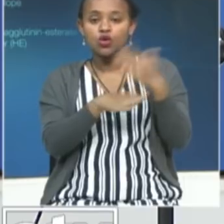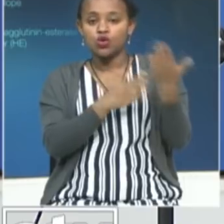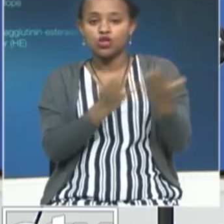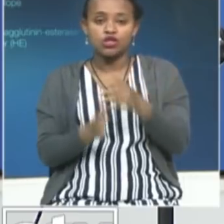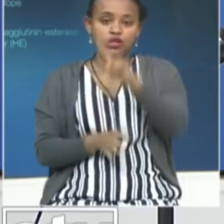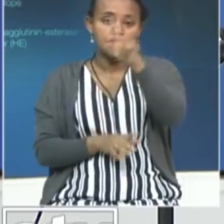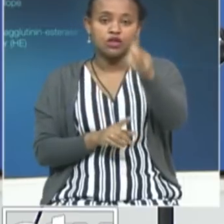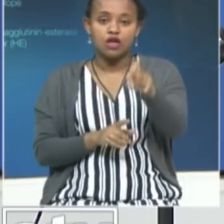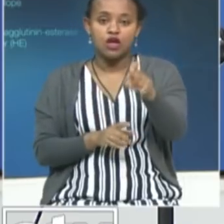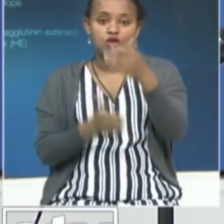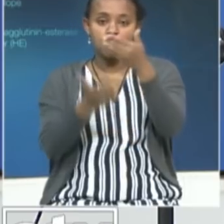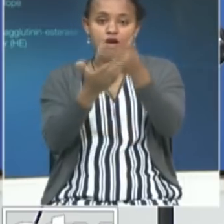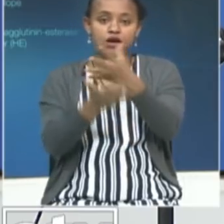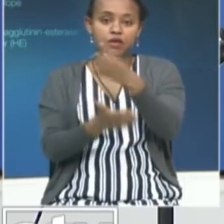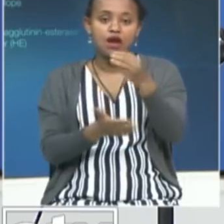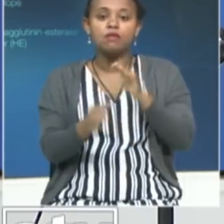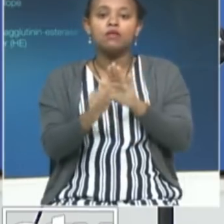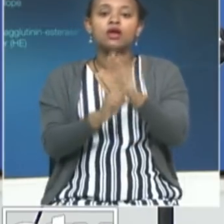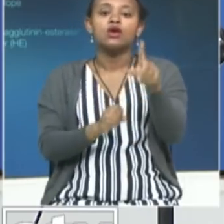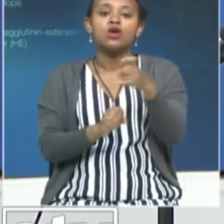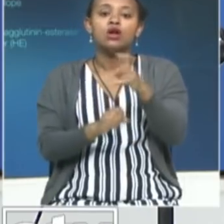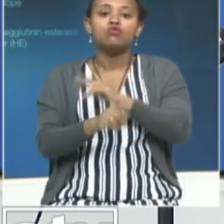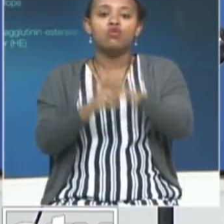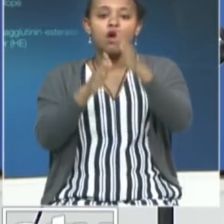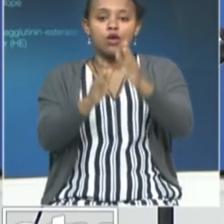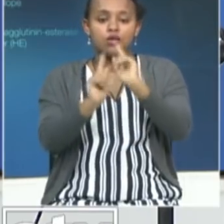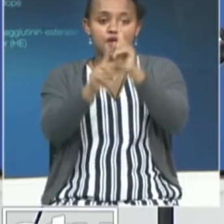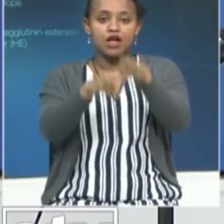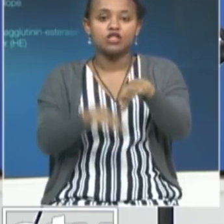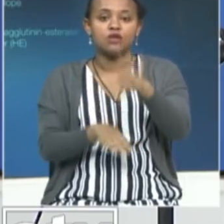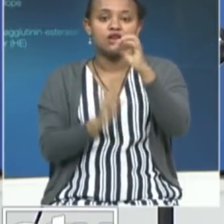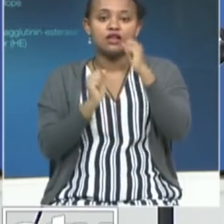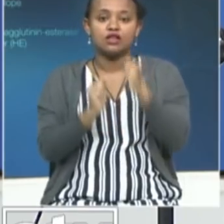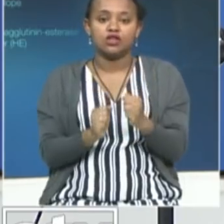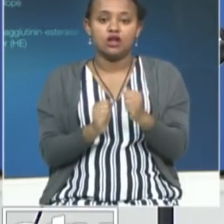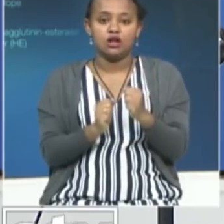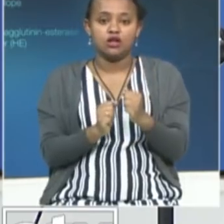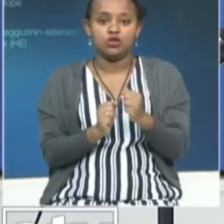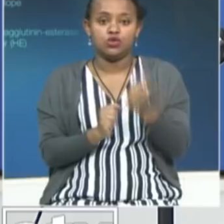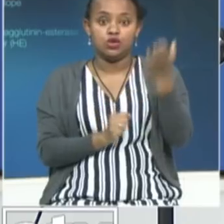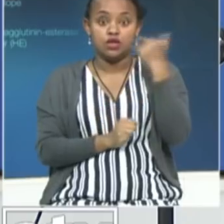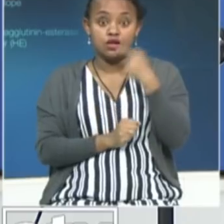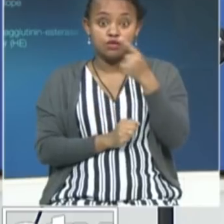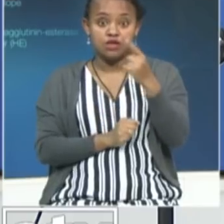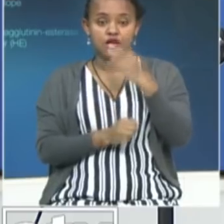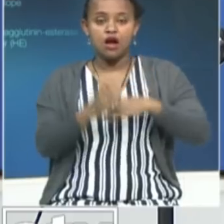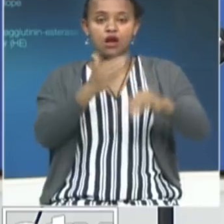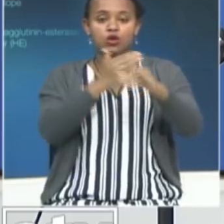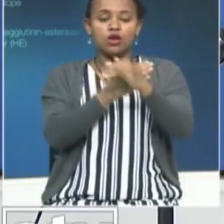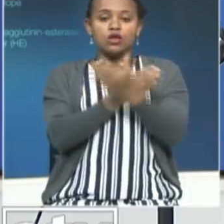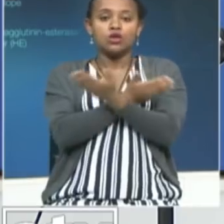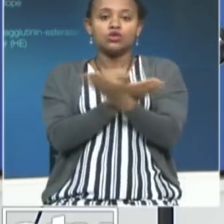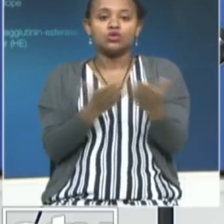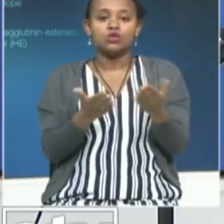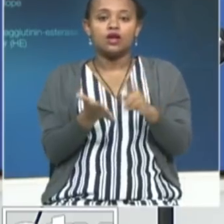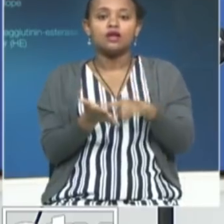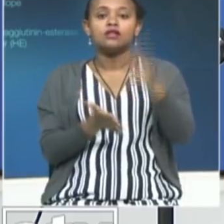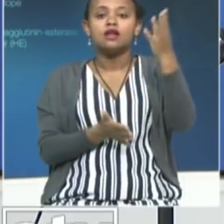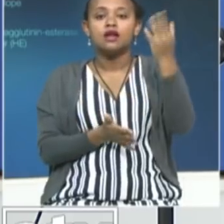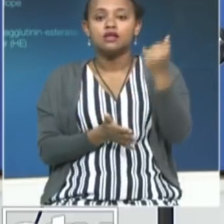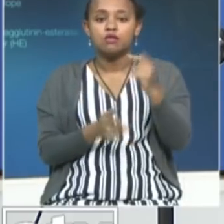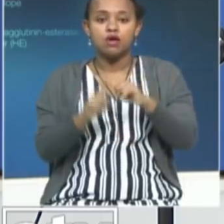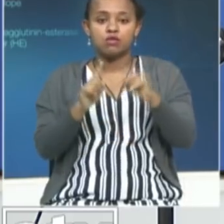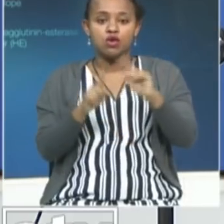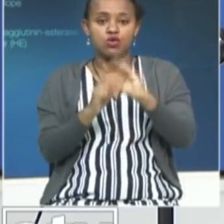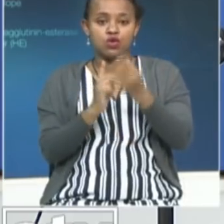እንግዶቻችንም ጥያቄዎችን ማቅረብና በቂ የሆነ ሙያዊ ምላሽ ማግኘት ትችላላችሁ። ቀደም ሲል የአካል ጉዳተኞችን ጉዳይ ስናነሳ ነበር።